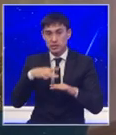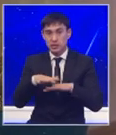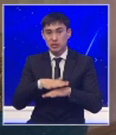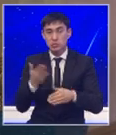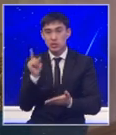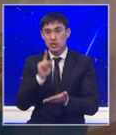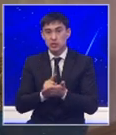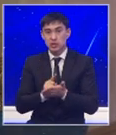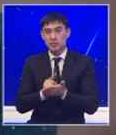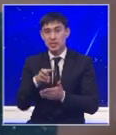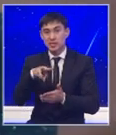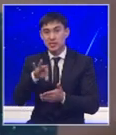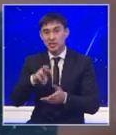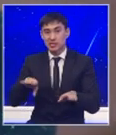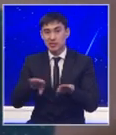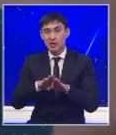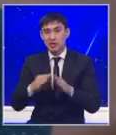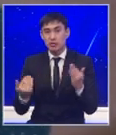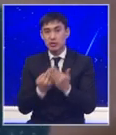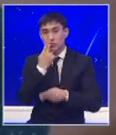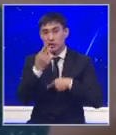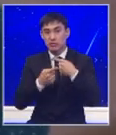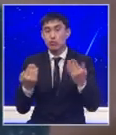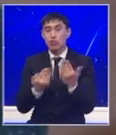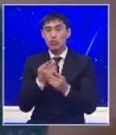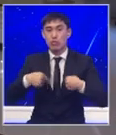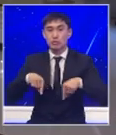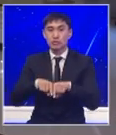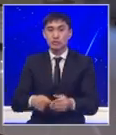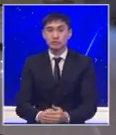мы должны его стилизовать адаптируя в современном обществе